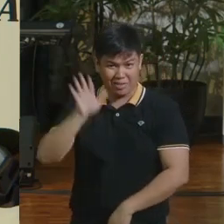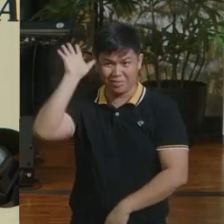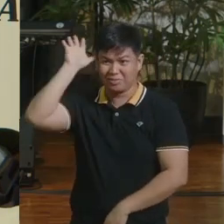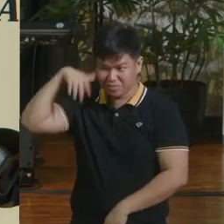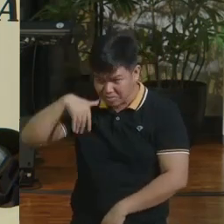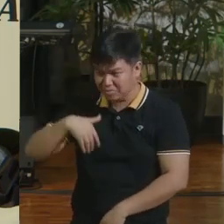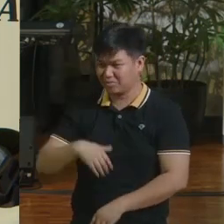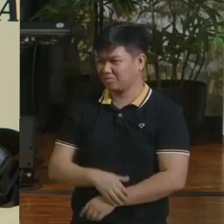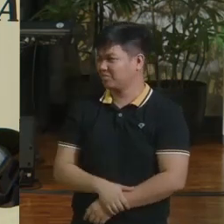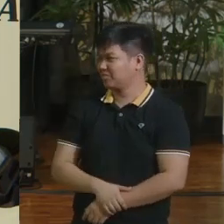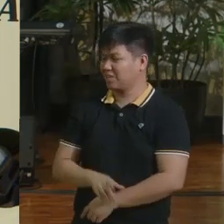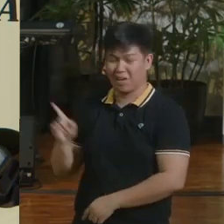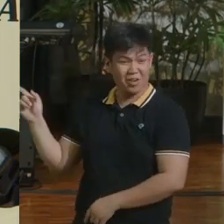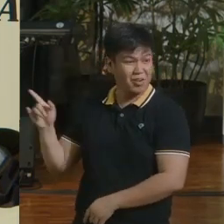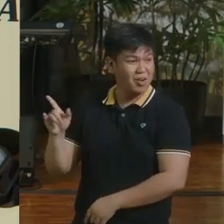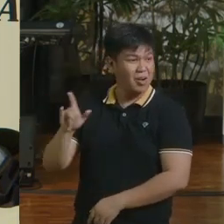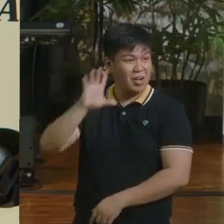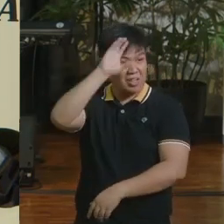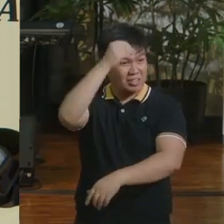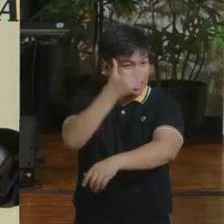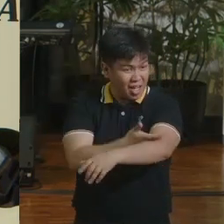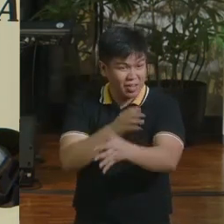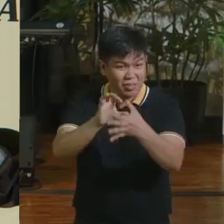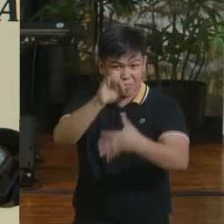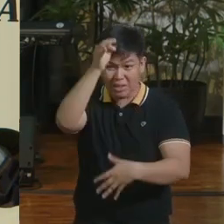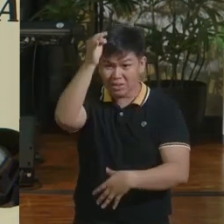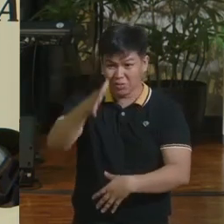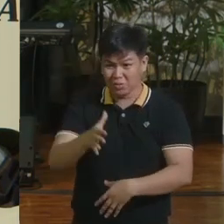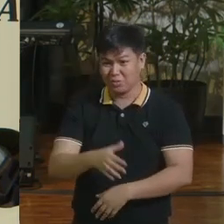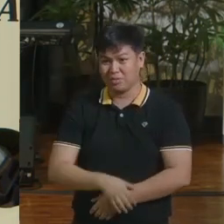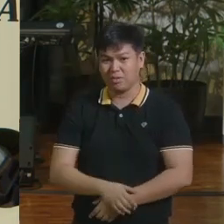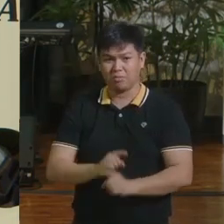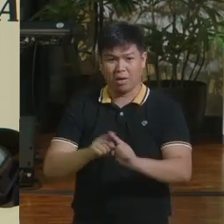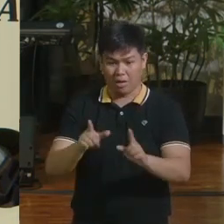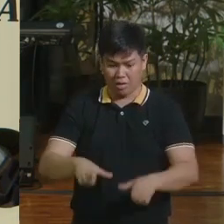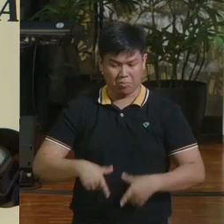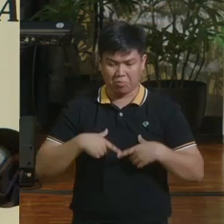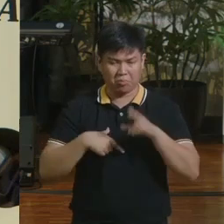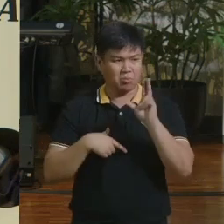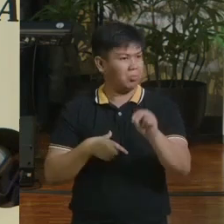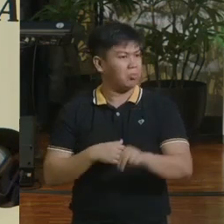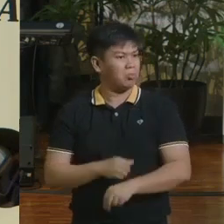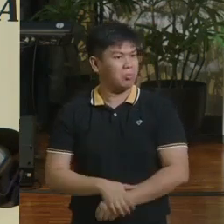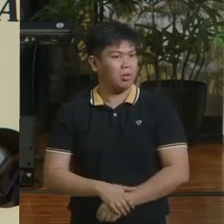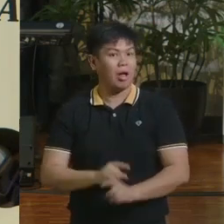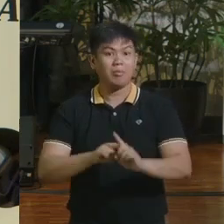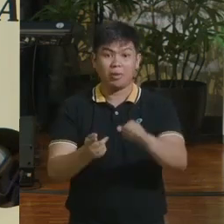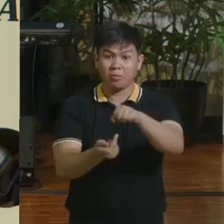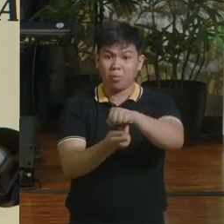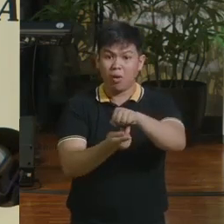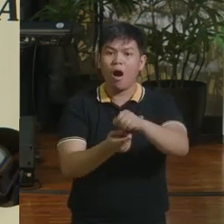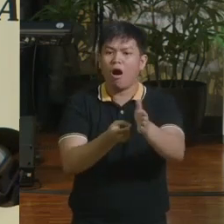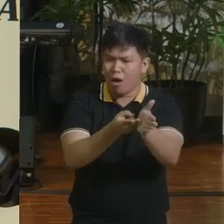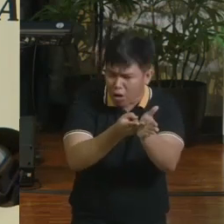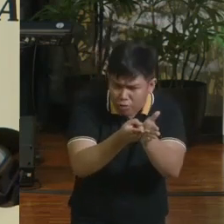ng pastor. Ngunit hindi po ako namuhay ng ganon. Si Pablo po mabait.